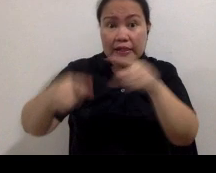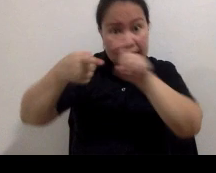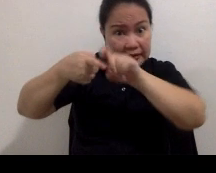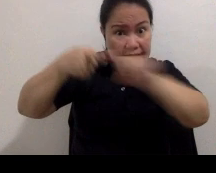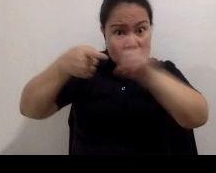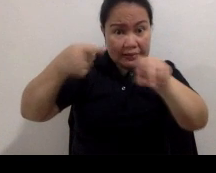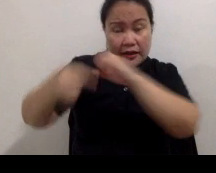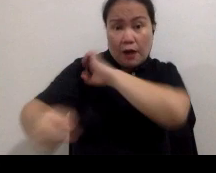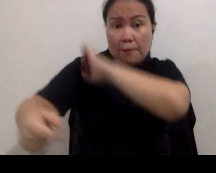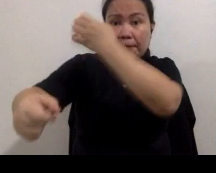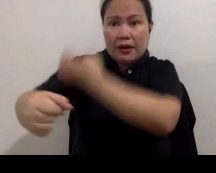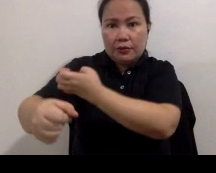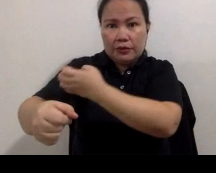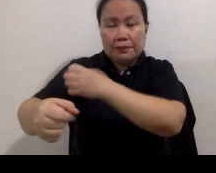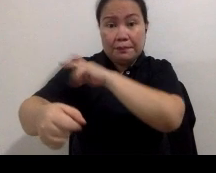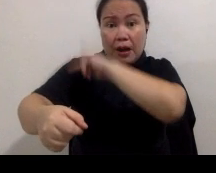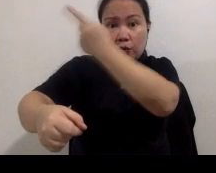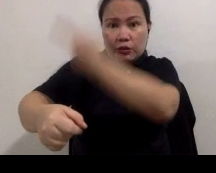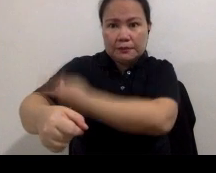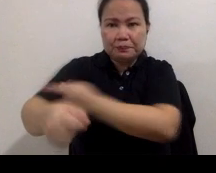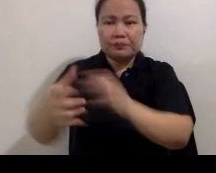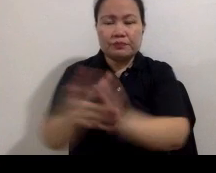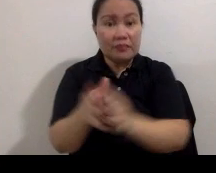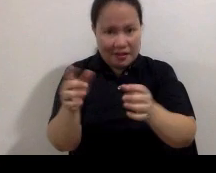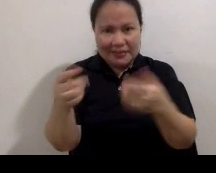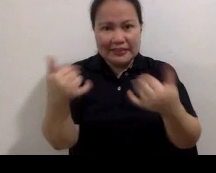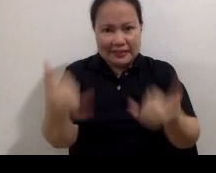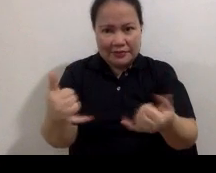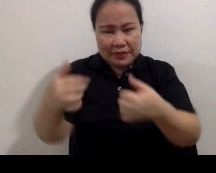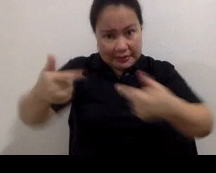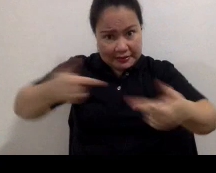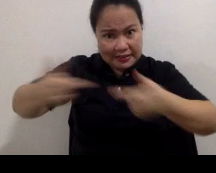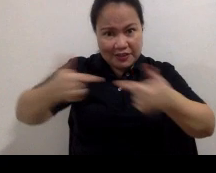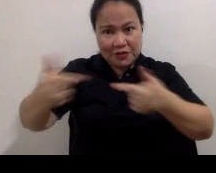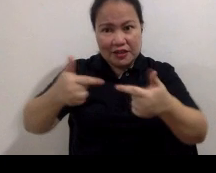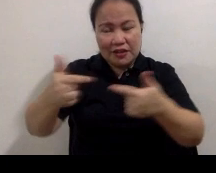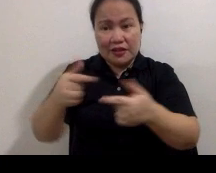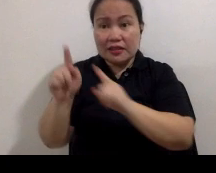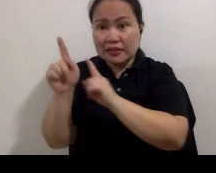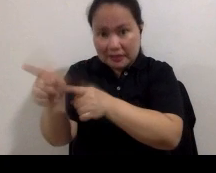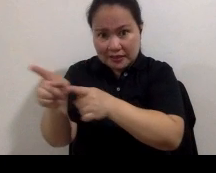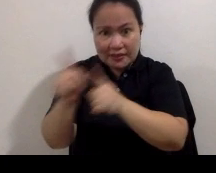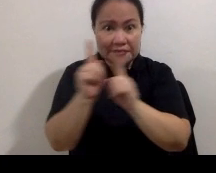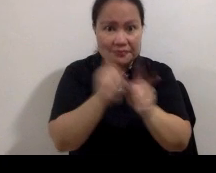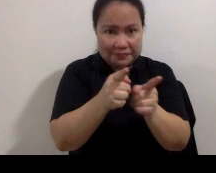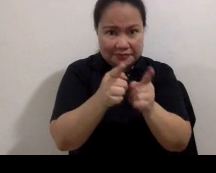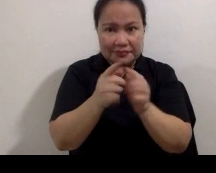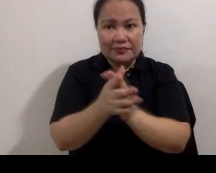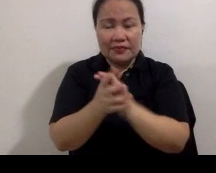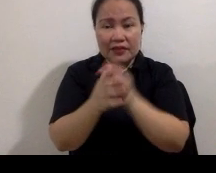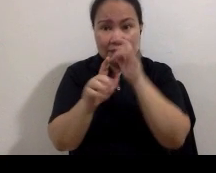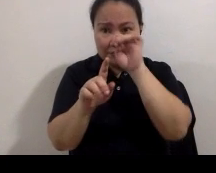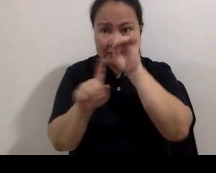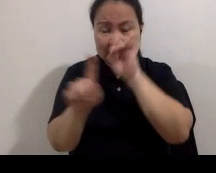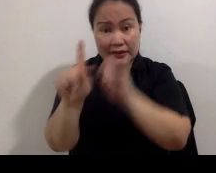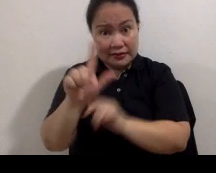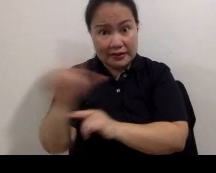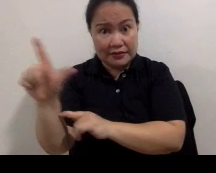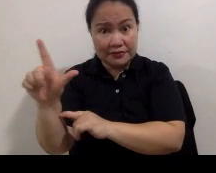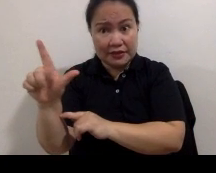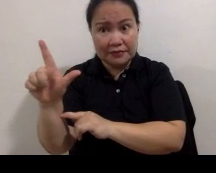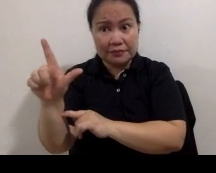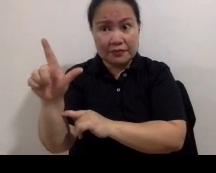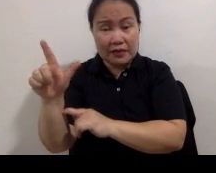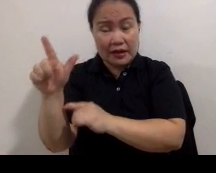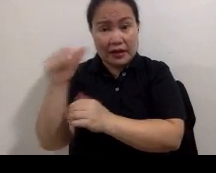so ngayon ay maglaro tayo. Puna natin ng sagot ang bawat box. Para sa kaliwang bahagi, ito yung